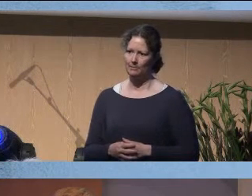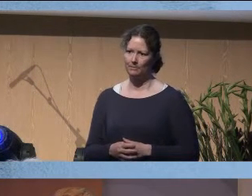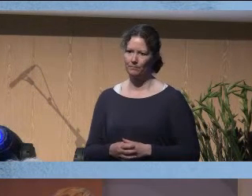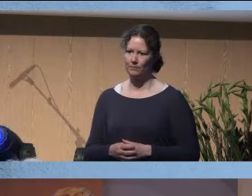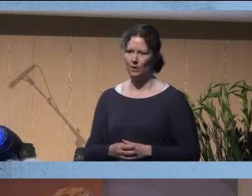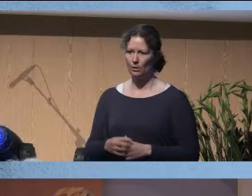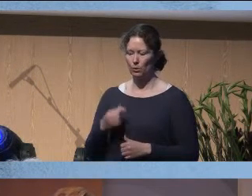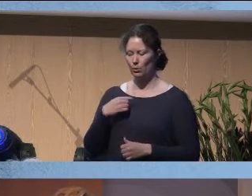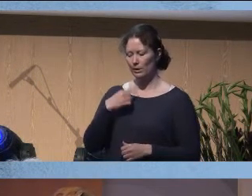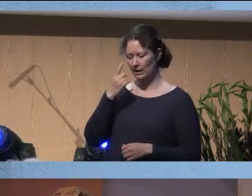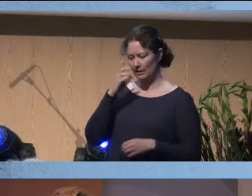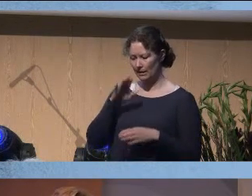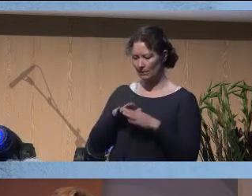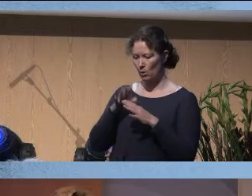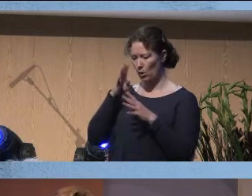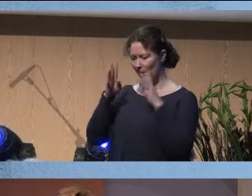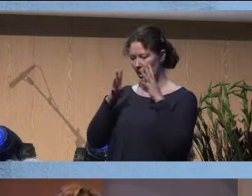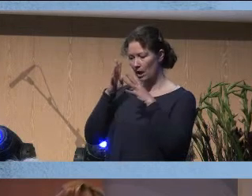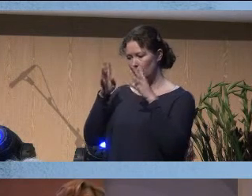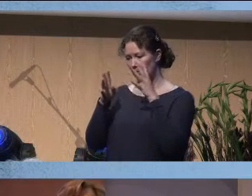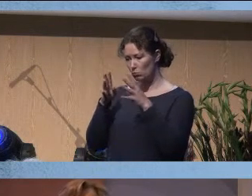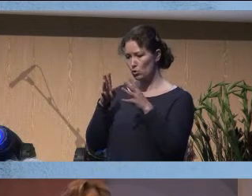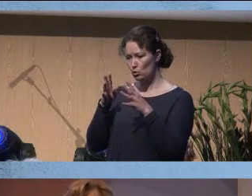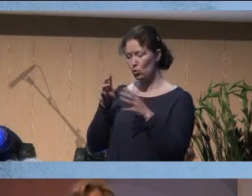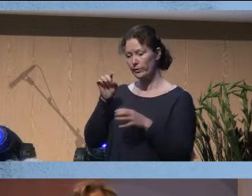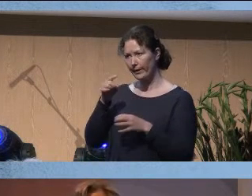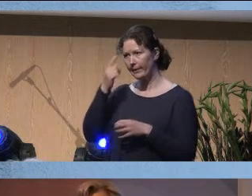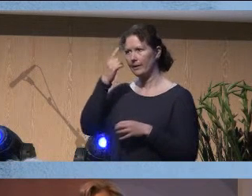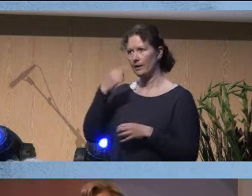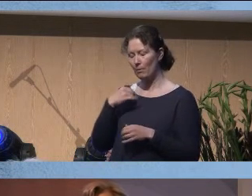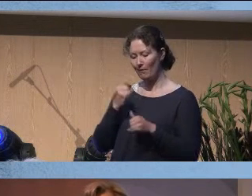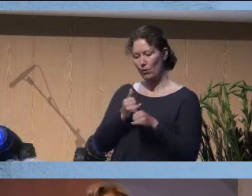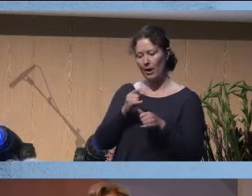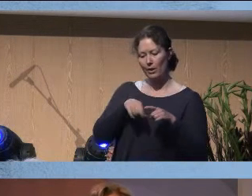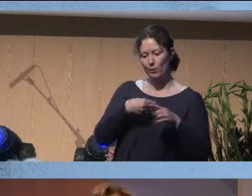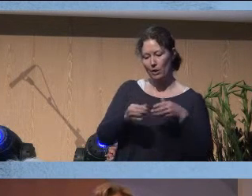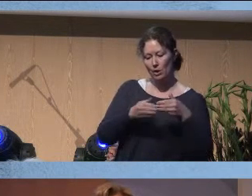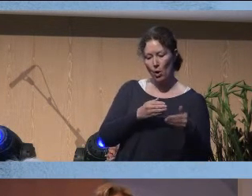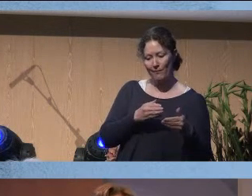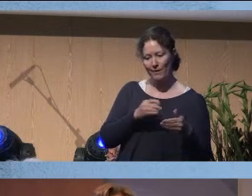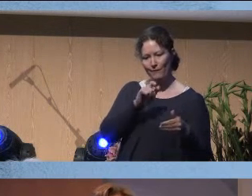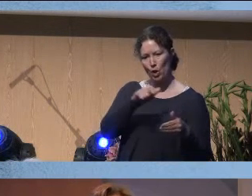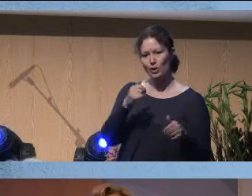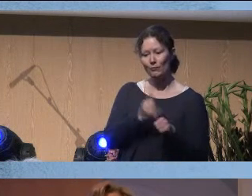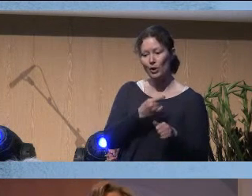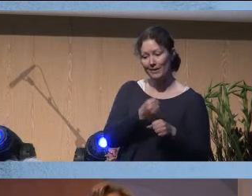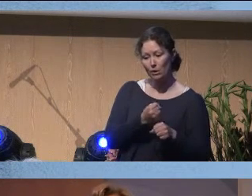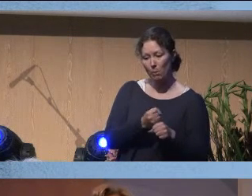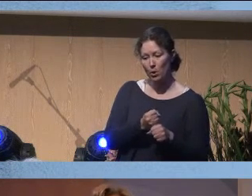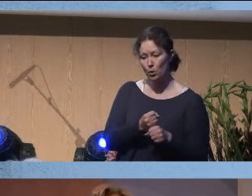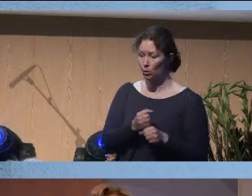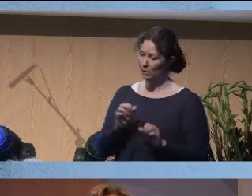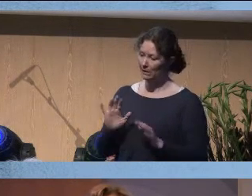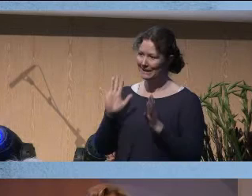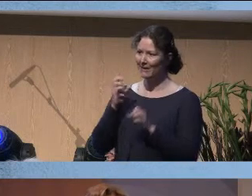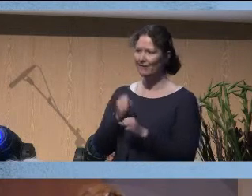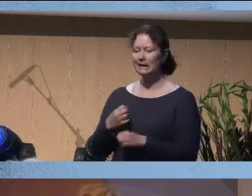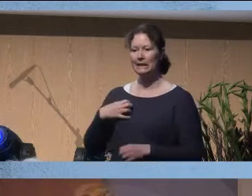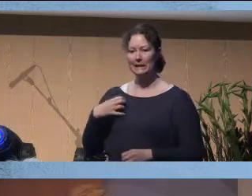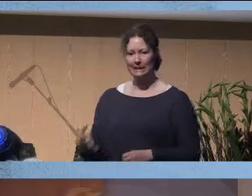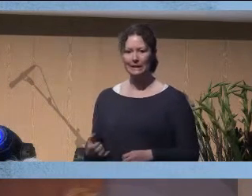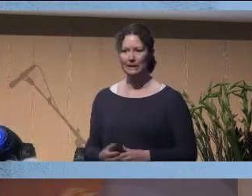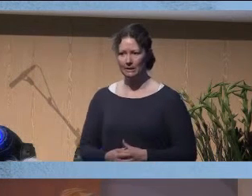Og når jeg tenker på dette med kreativiteten, så går jeg rett tilbake til hvordan recovery-folkene jobber. Livet er rikt, dere.